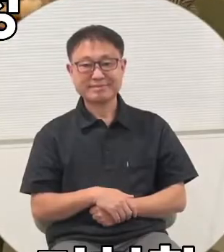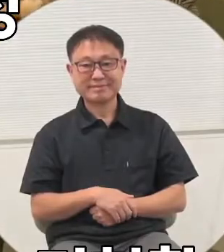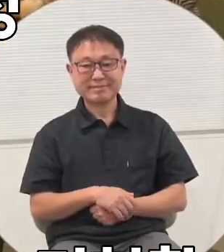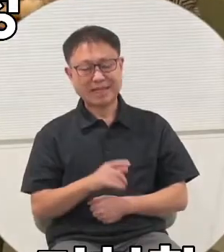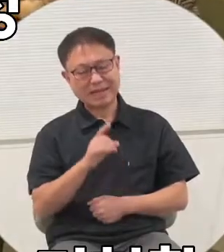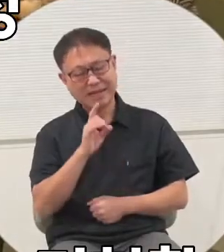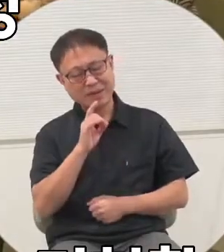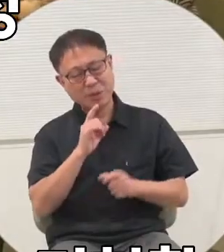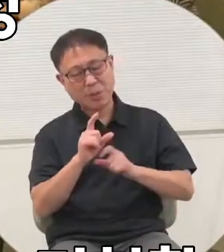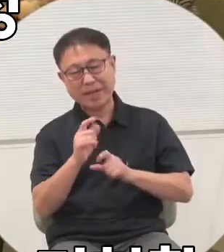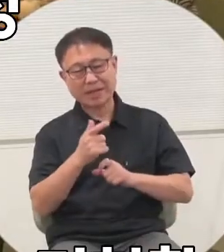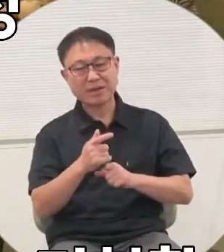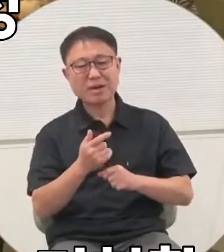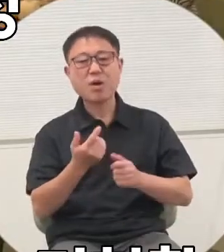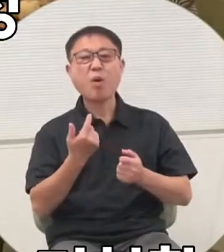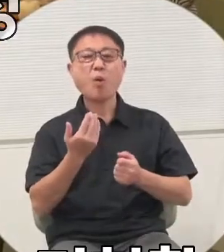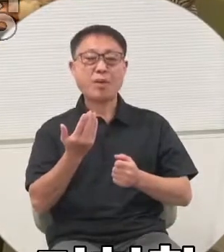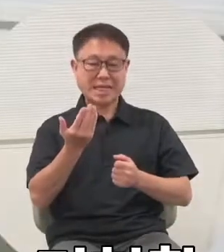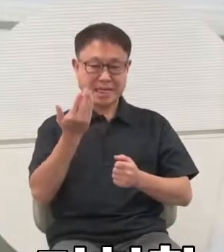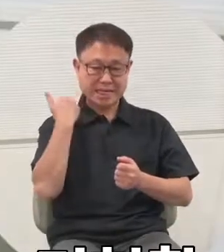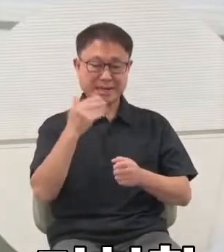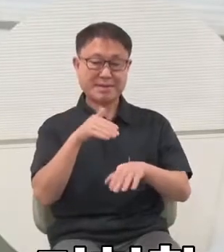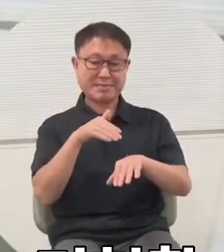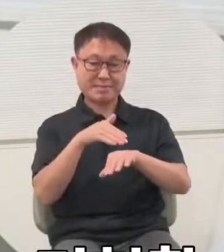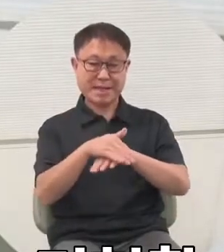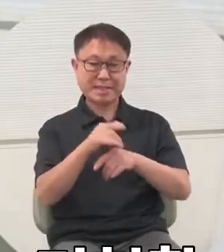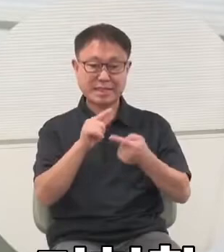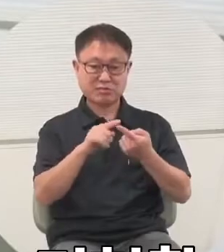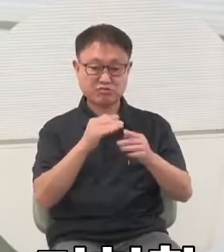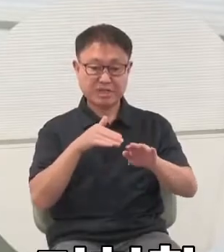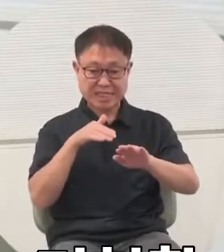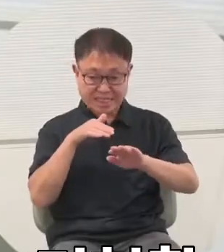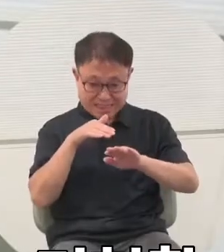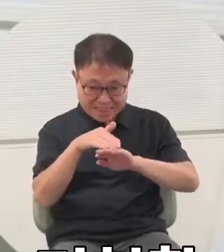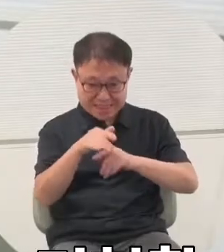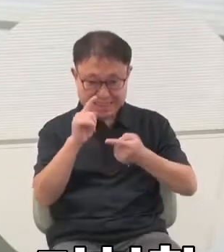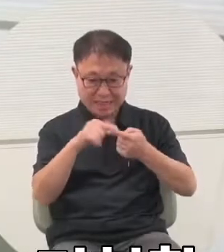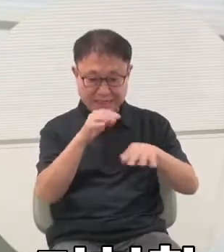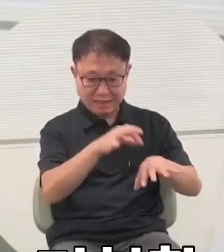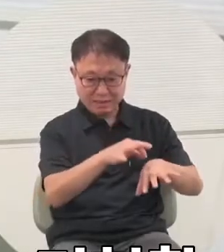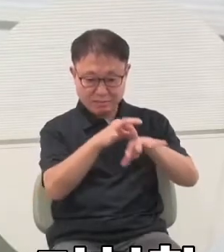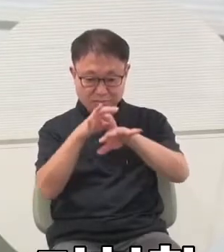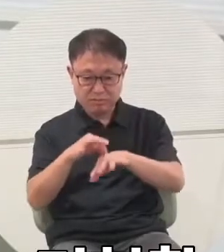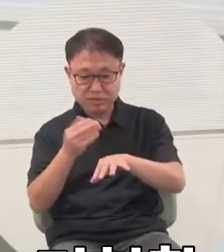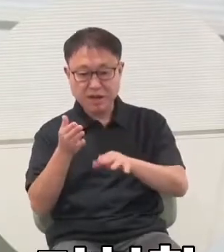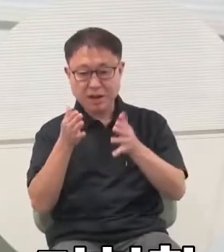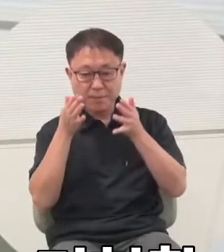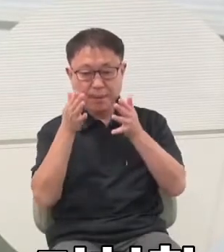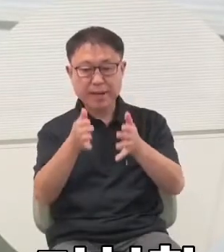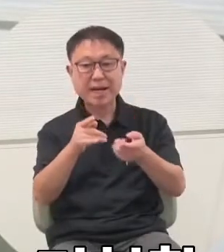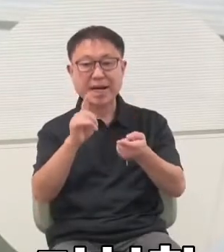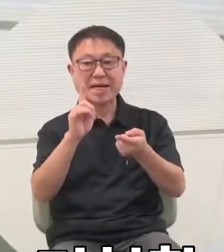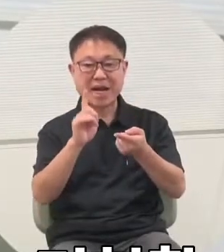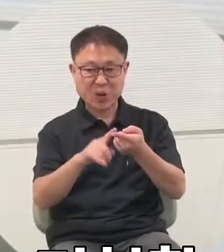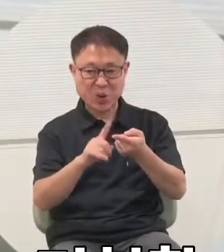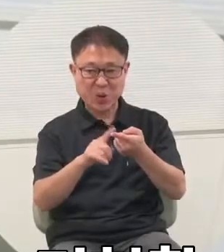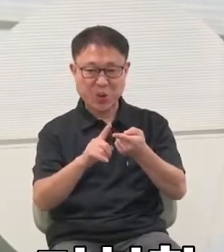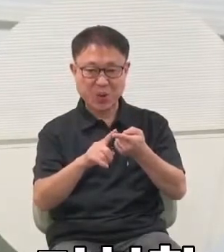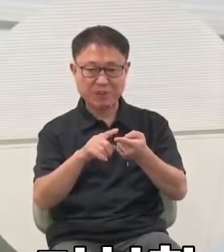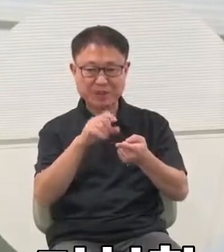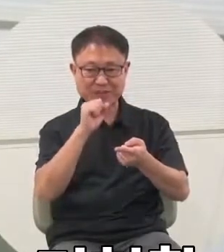안 하는 게 아니라 우리가 했던 기존의 방식을 우리 식대로 네. 그리고 우리의 방향대로 하면 좋겠다